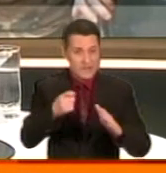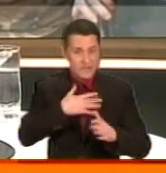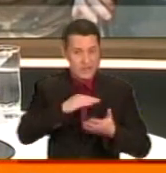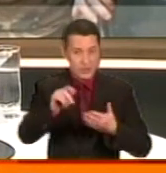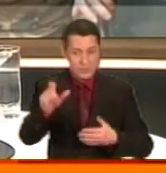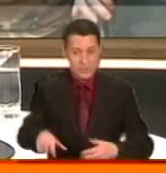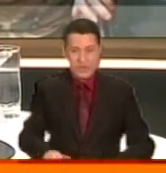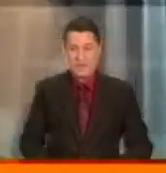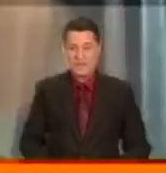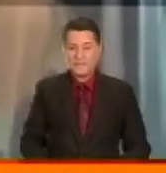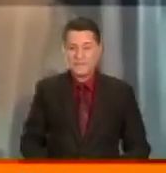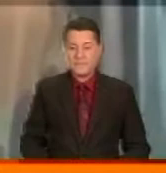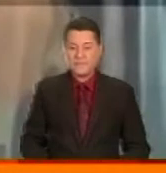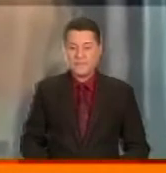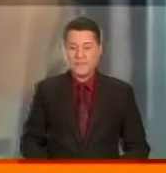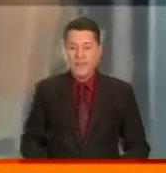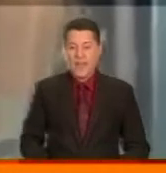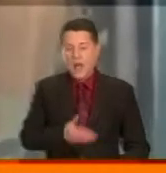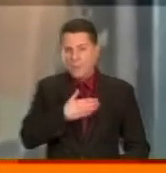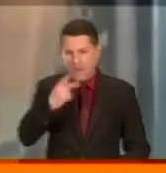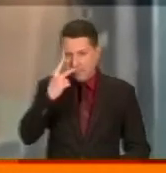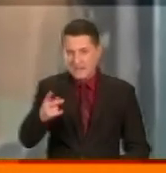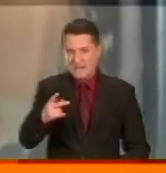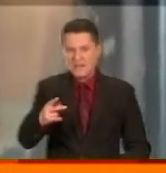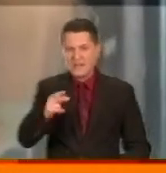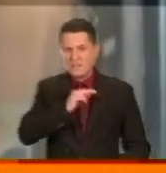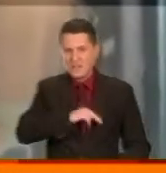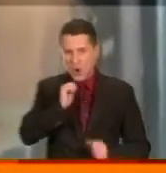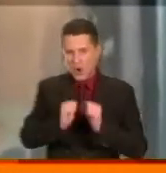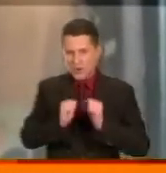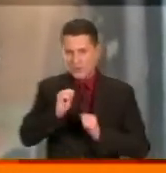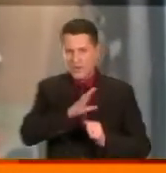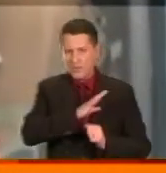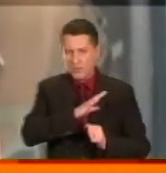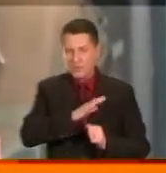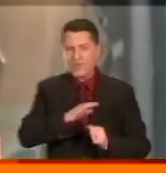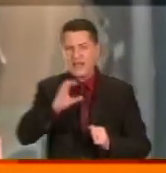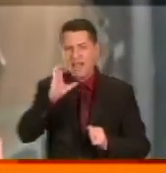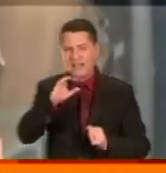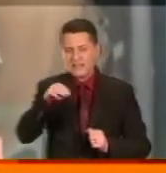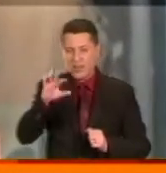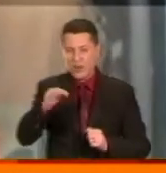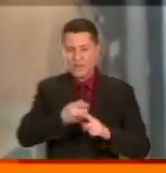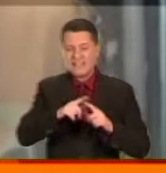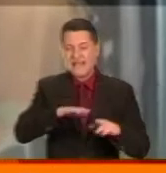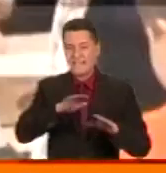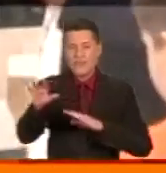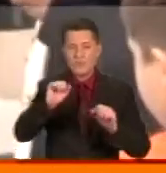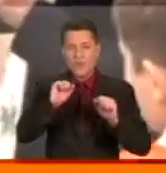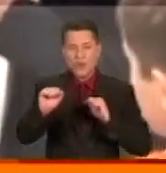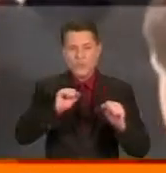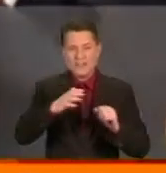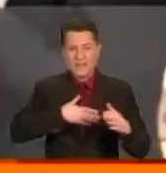Панчук. Якісний, ми передивилися його ходові, він був на станції техобслуговування. Це заступник командира